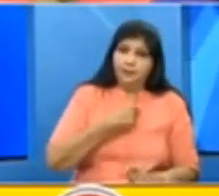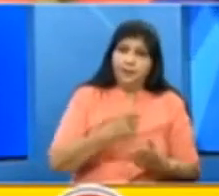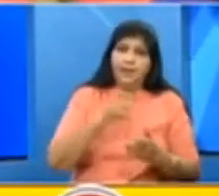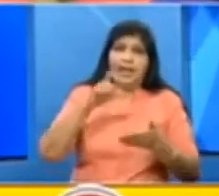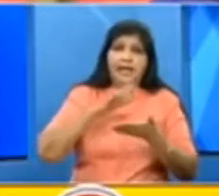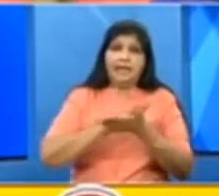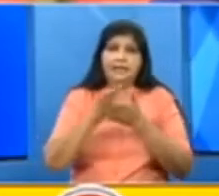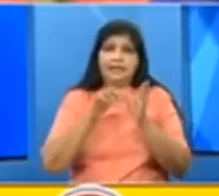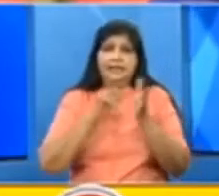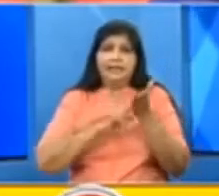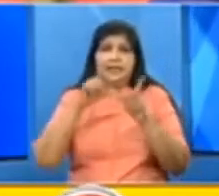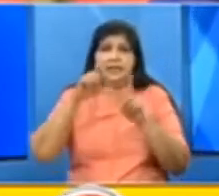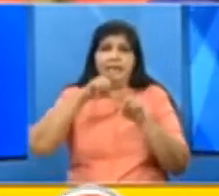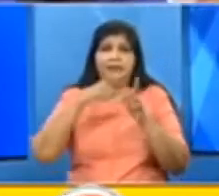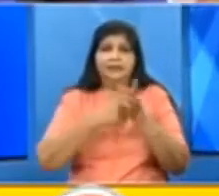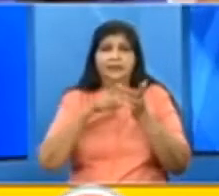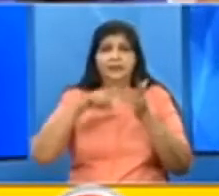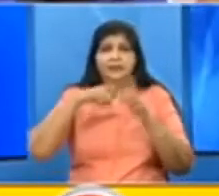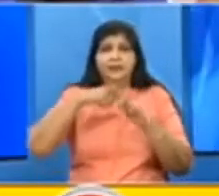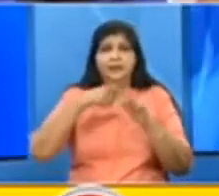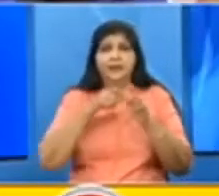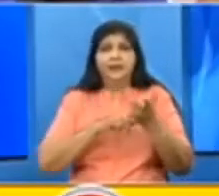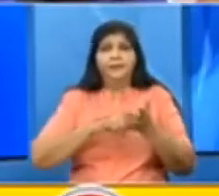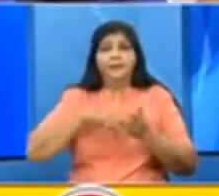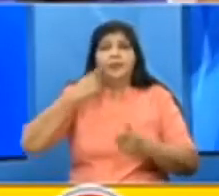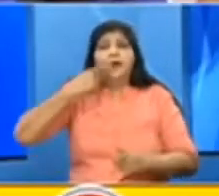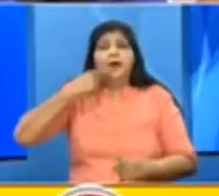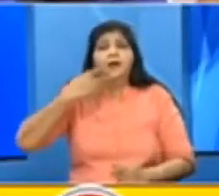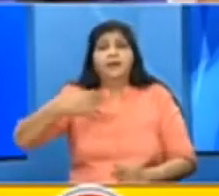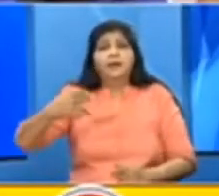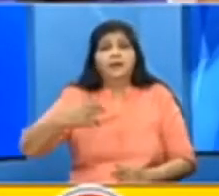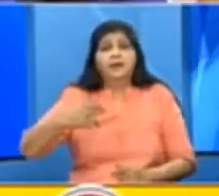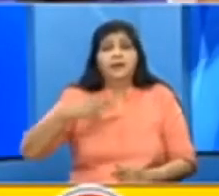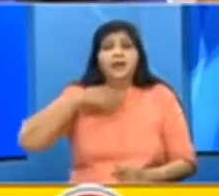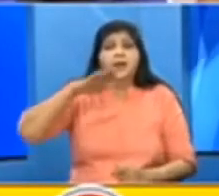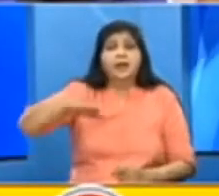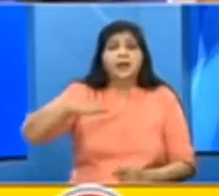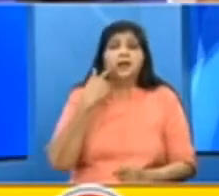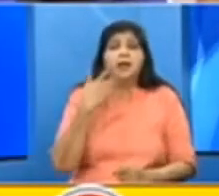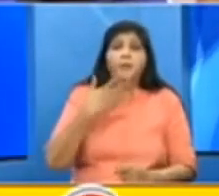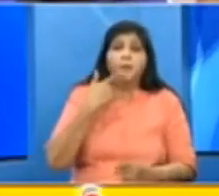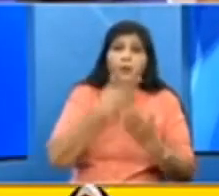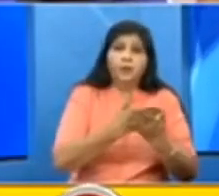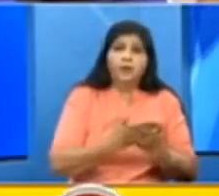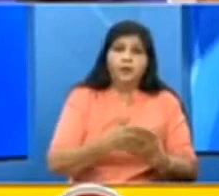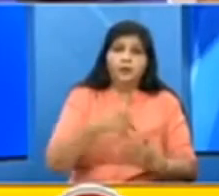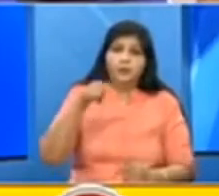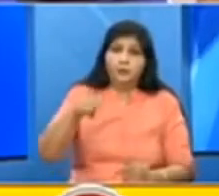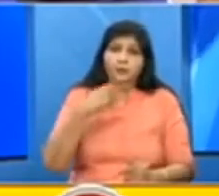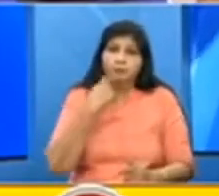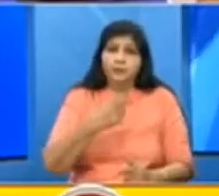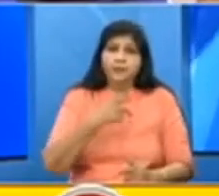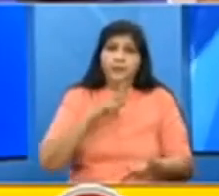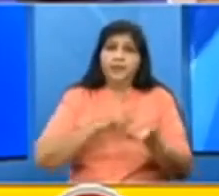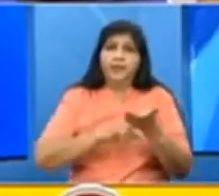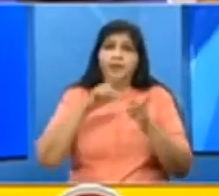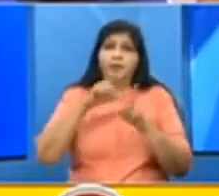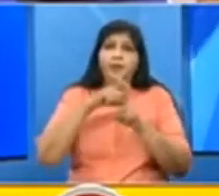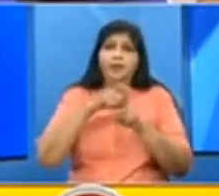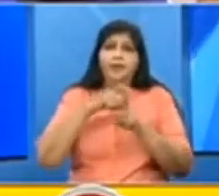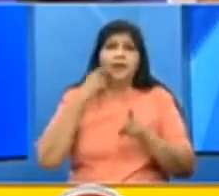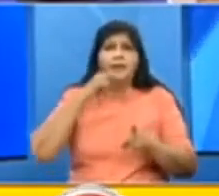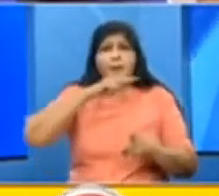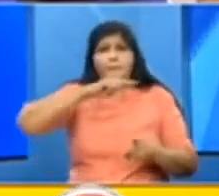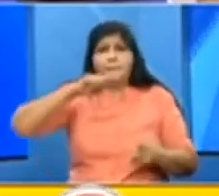चंद्रिका प्रसाद संतोखी। और आगे उन्होंने शपथ में क्या कहा, उन्होंने वेद का ही एक मंत्र